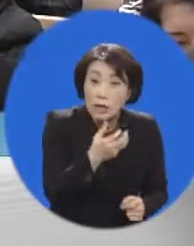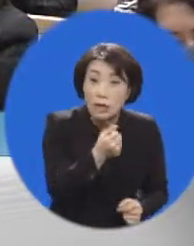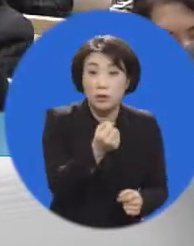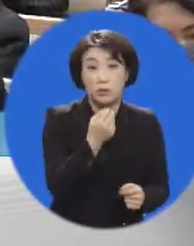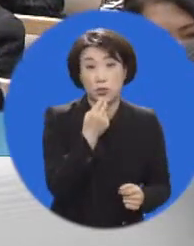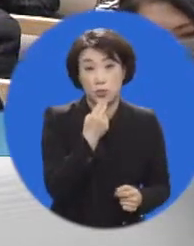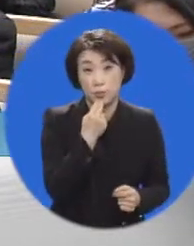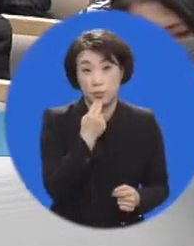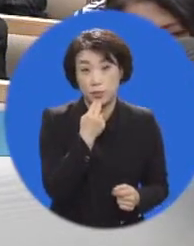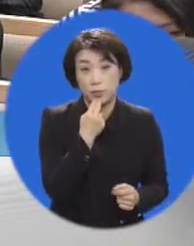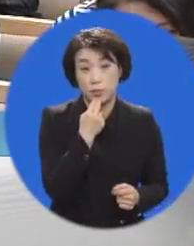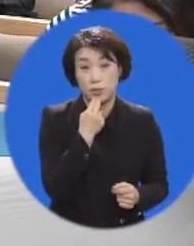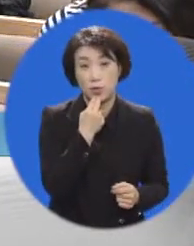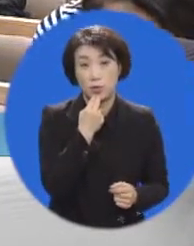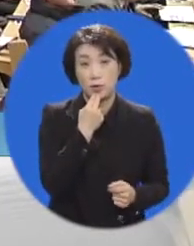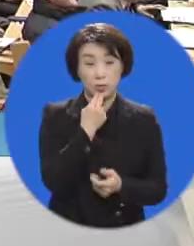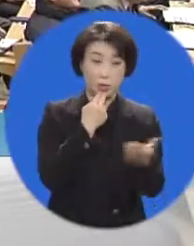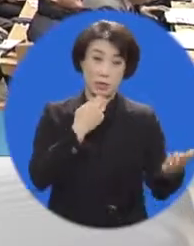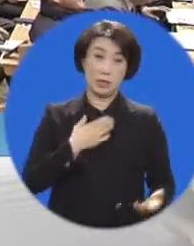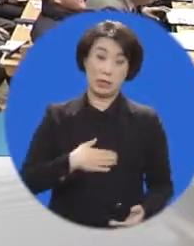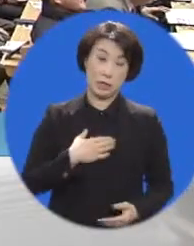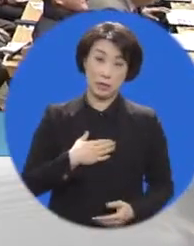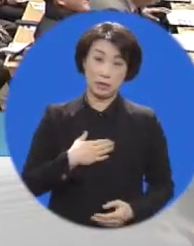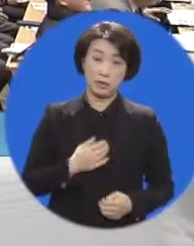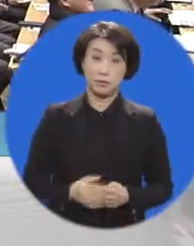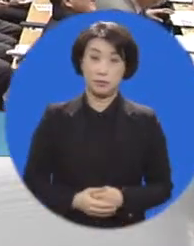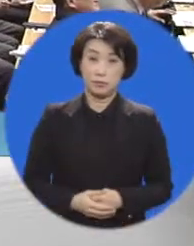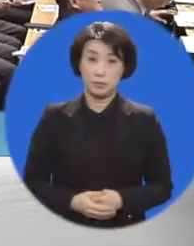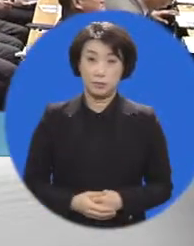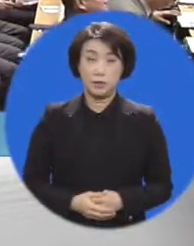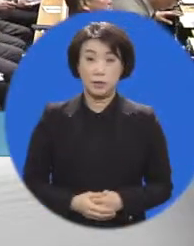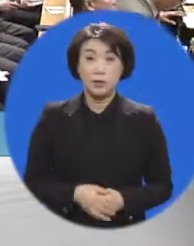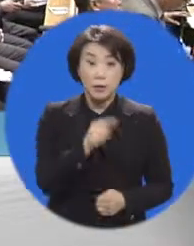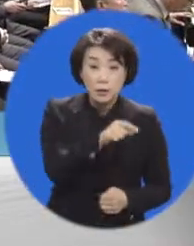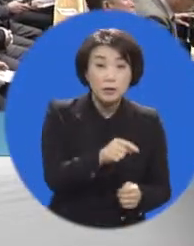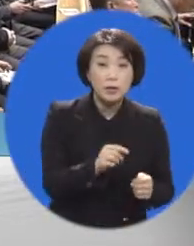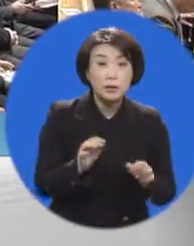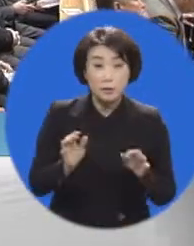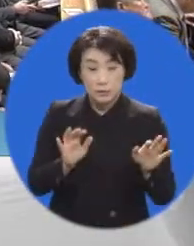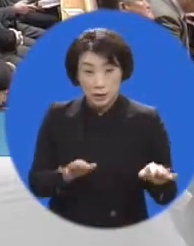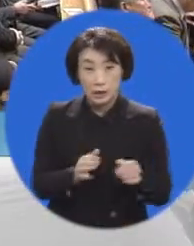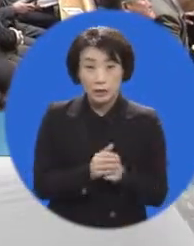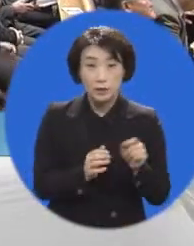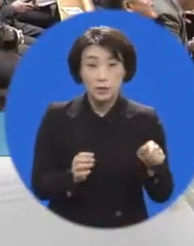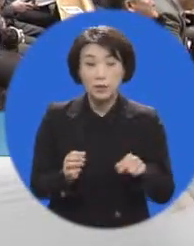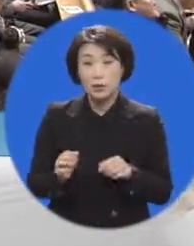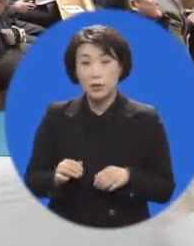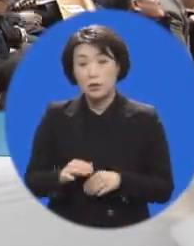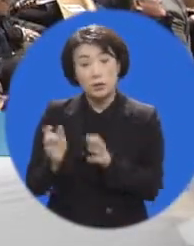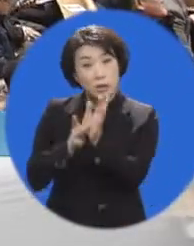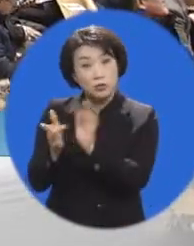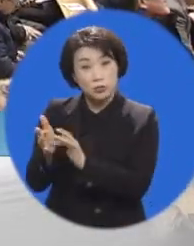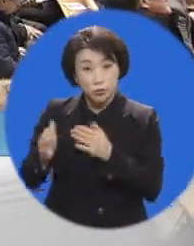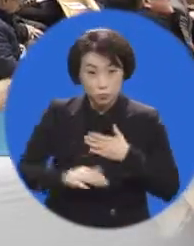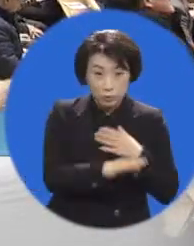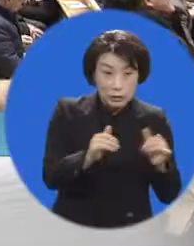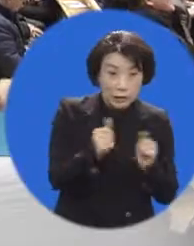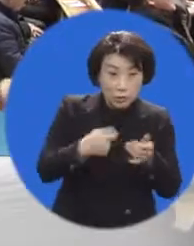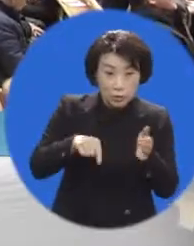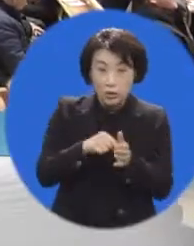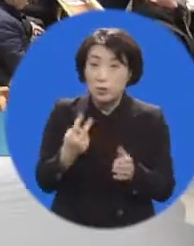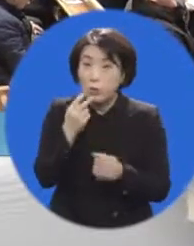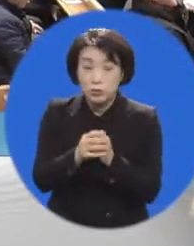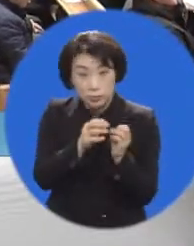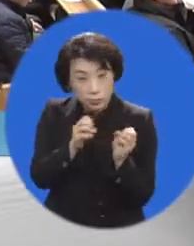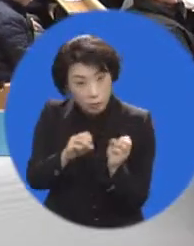속에 거하지 아니하는 것을 너희가 아는 바라. 그가 우리를 위하여 목숨을 버리셨으니 우리가